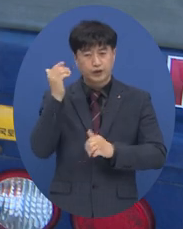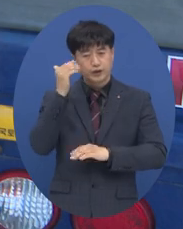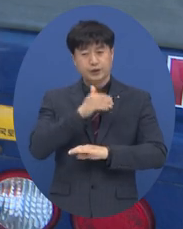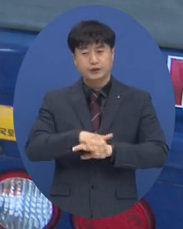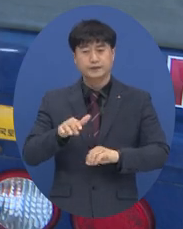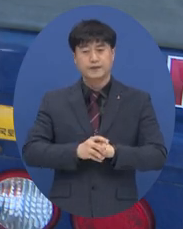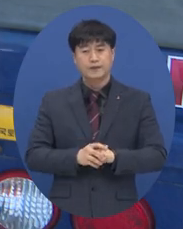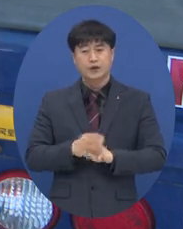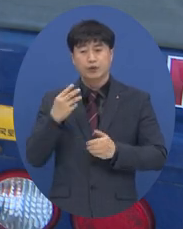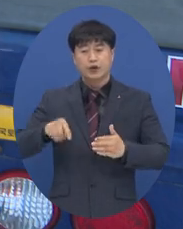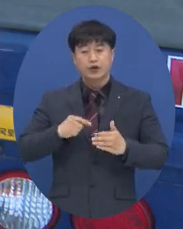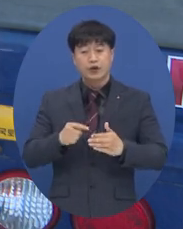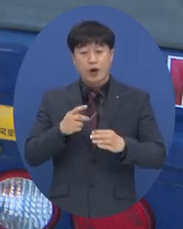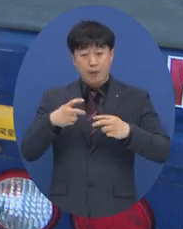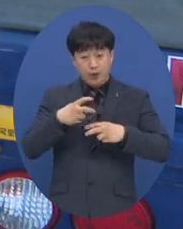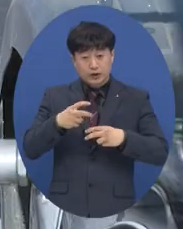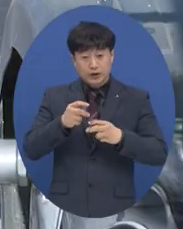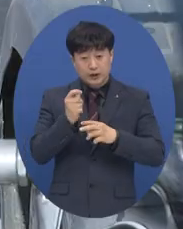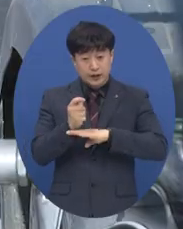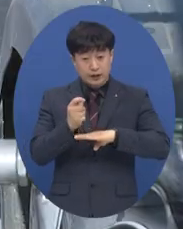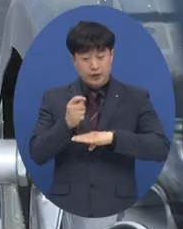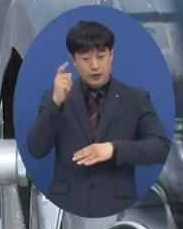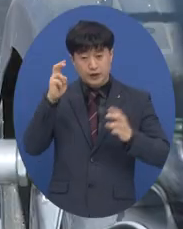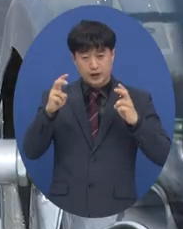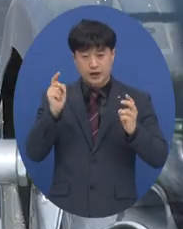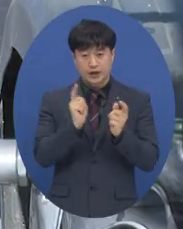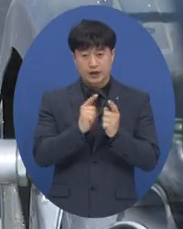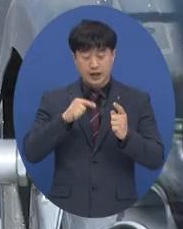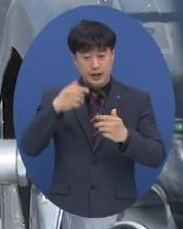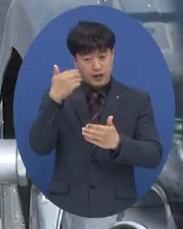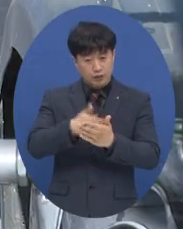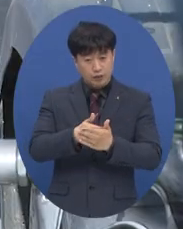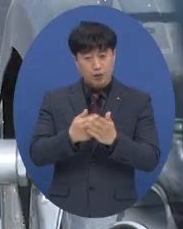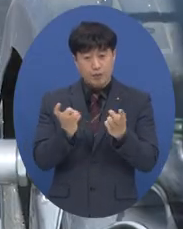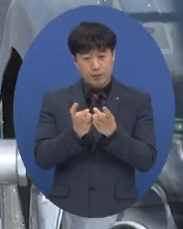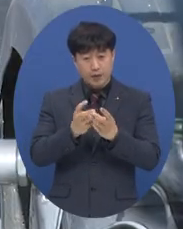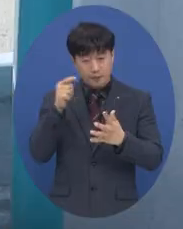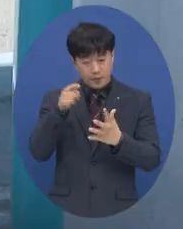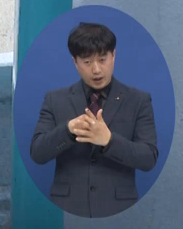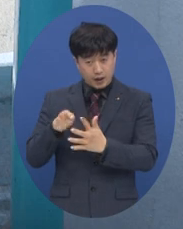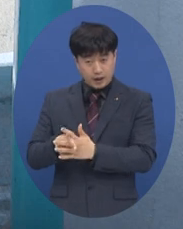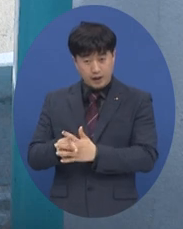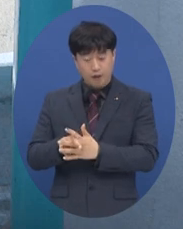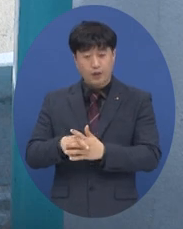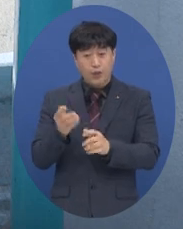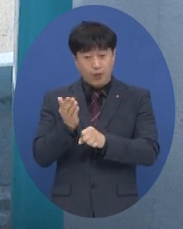했습니다. 또 도내 버스와 택시 업체를 대상으로 재고와 대책을 파악하고